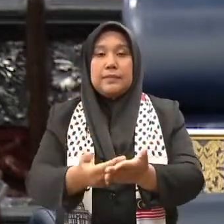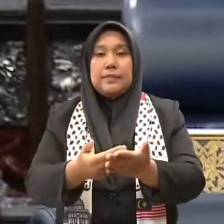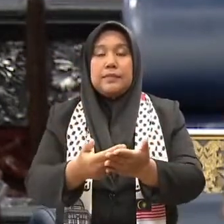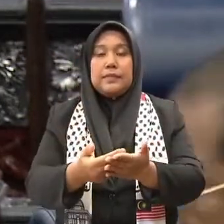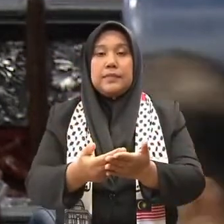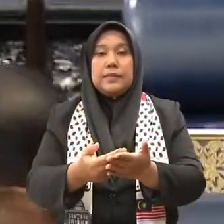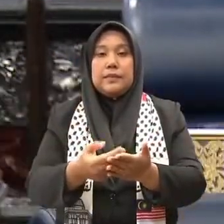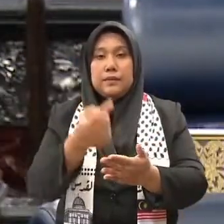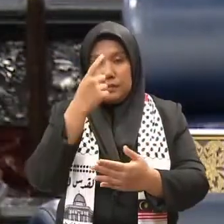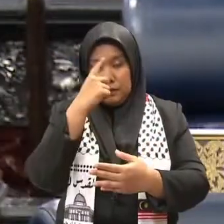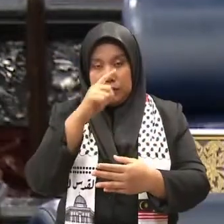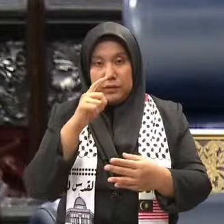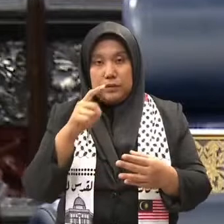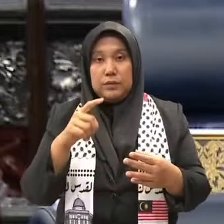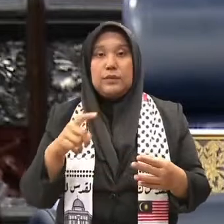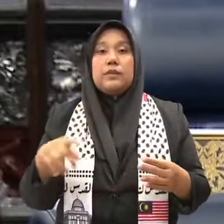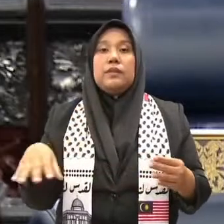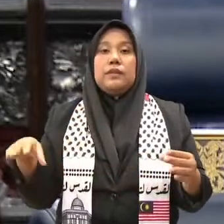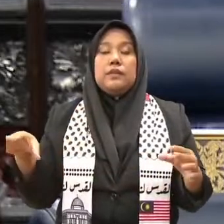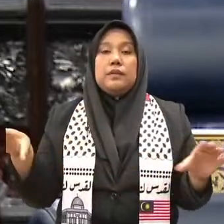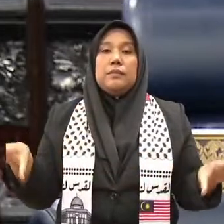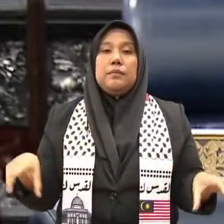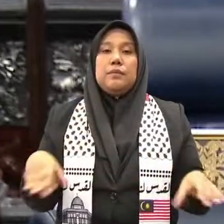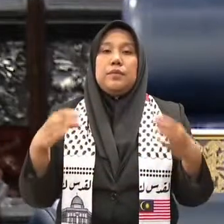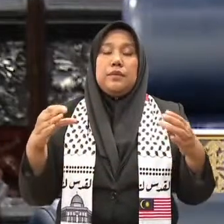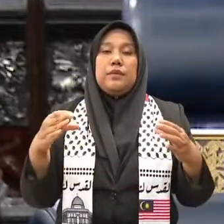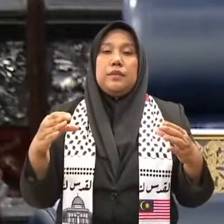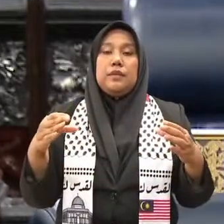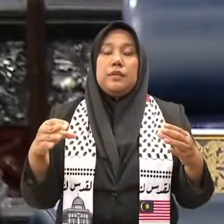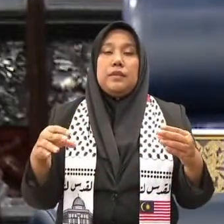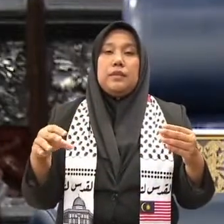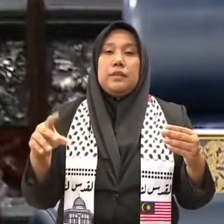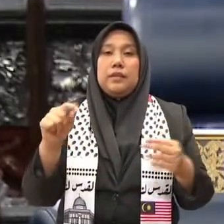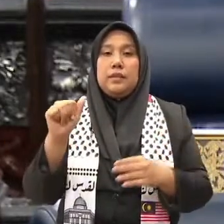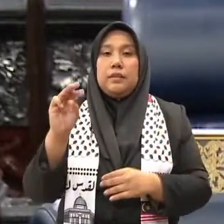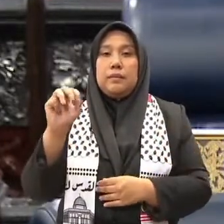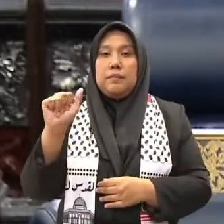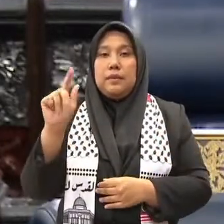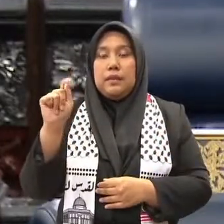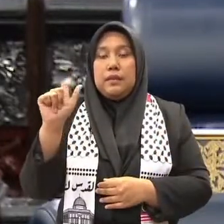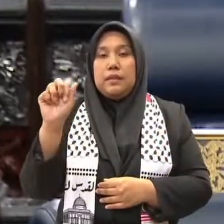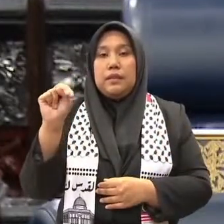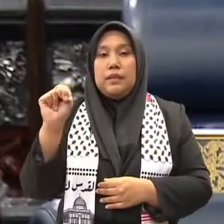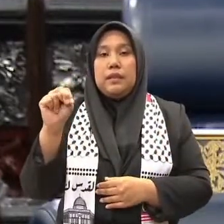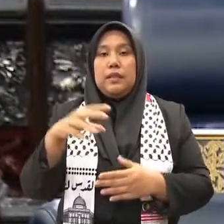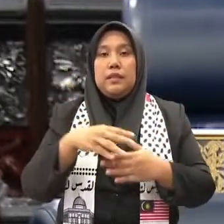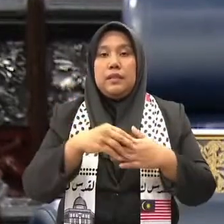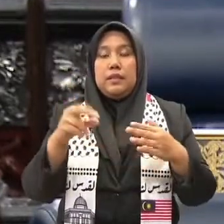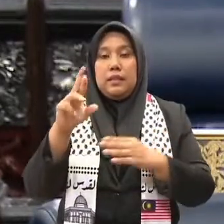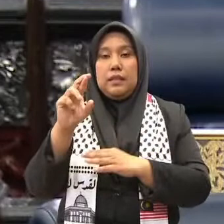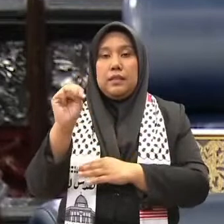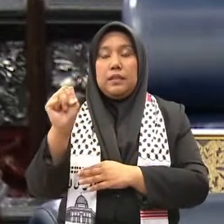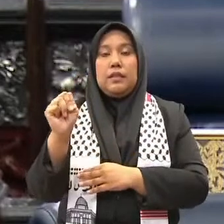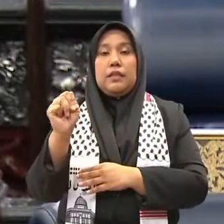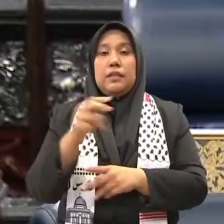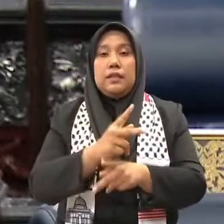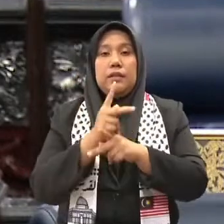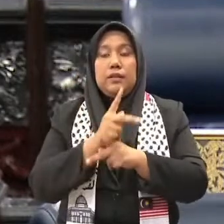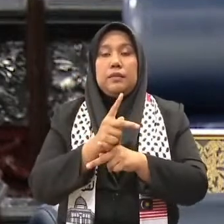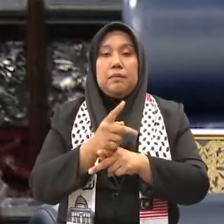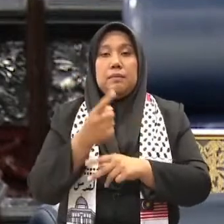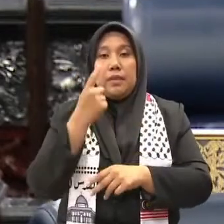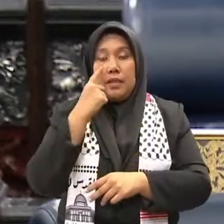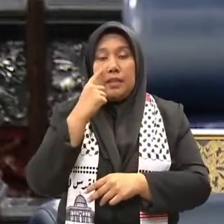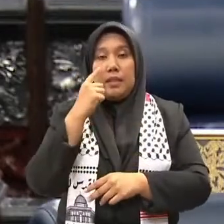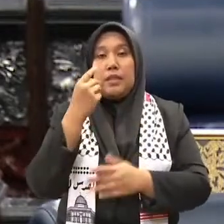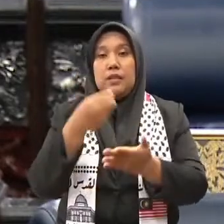tambatan tambatan Ringgit dan langkah se seiring dengannya iaitu kawalan pertukaran mata Wang asing yang pernah